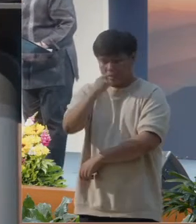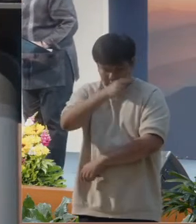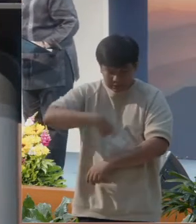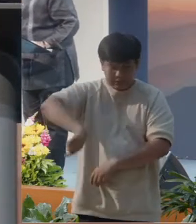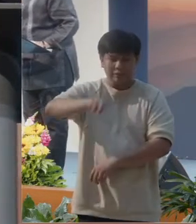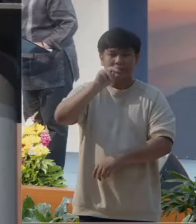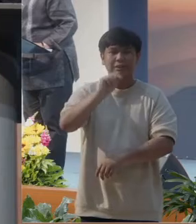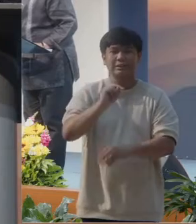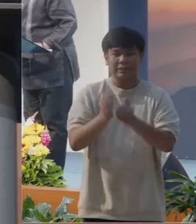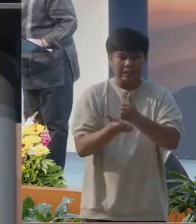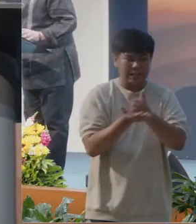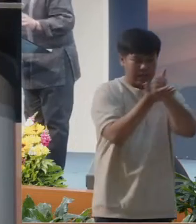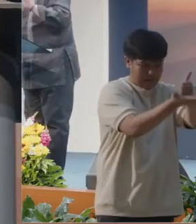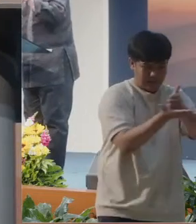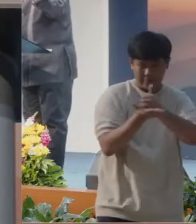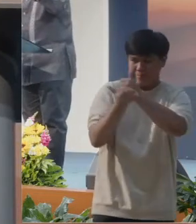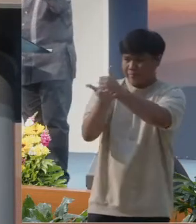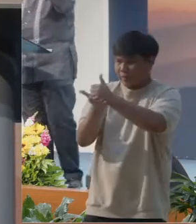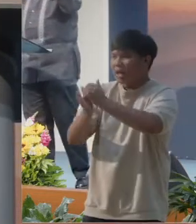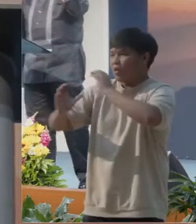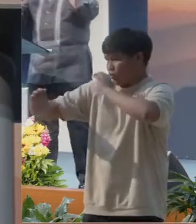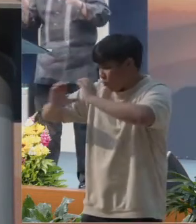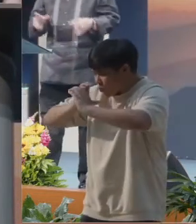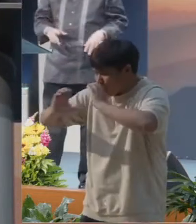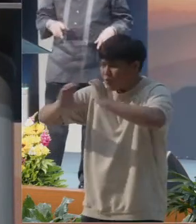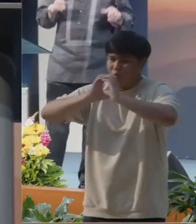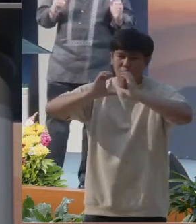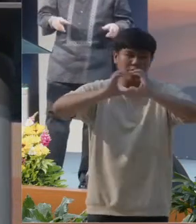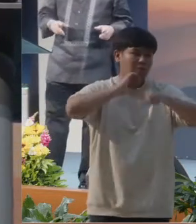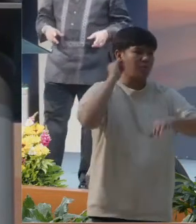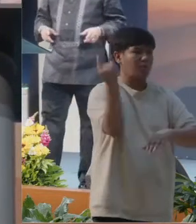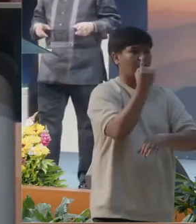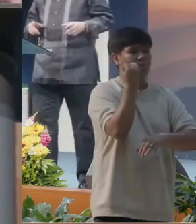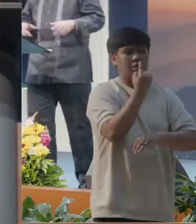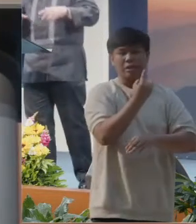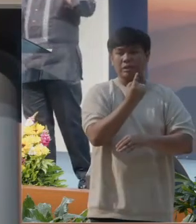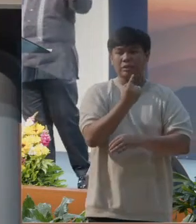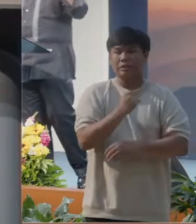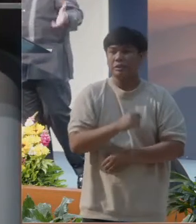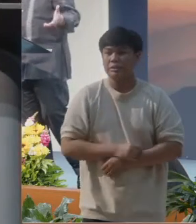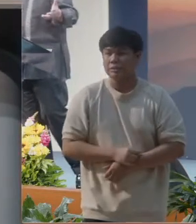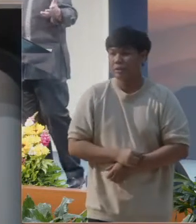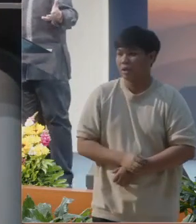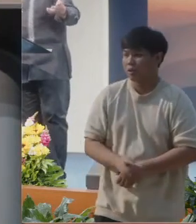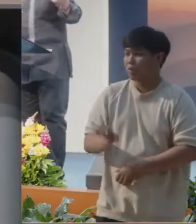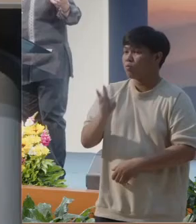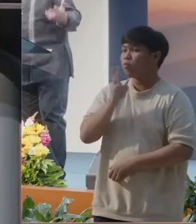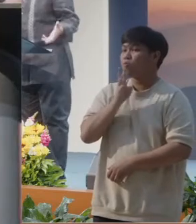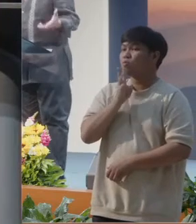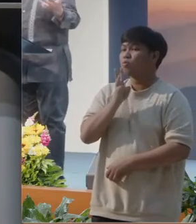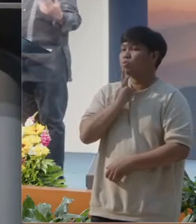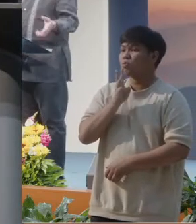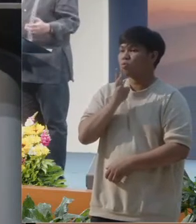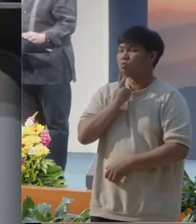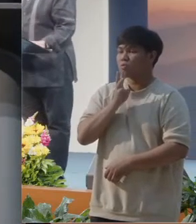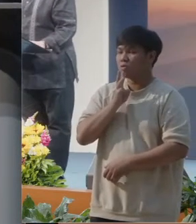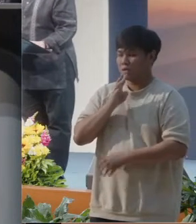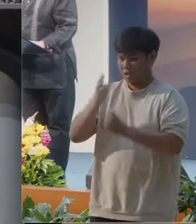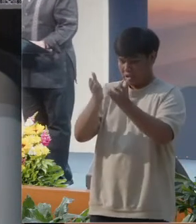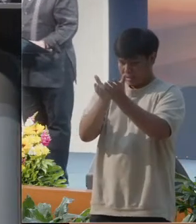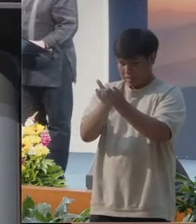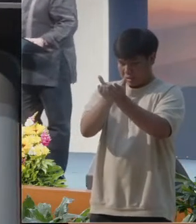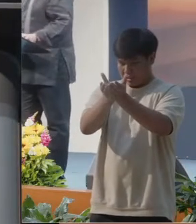ay magkatulungan. Ating laging iisipin, hindi po yung tubig sa labas ng bangka ang